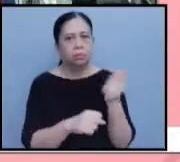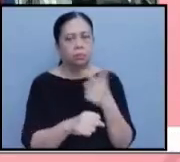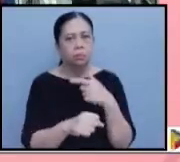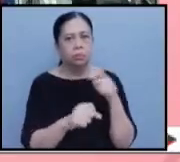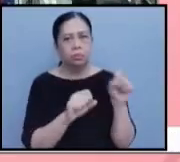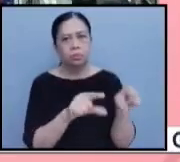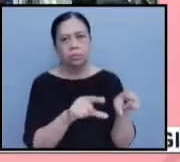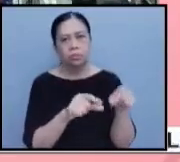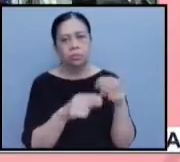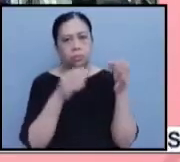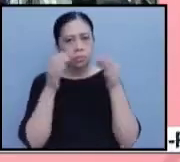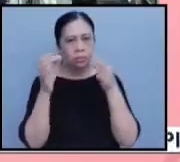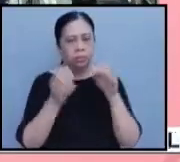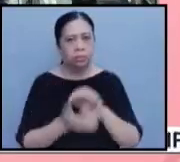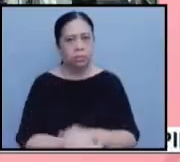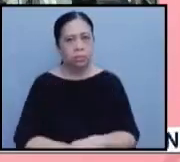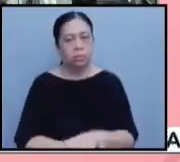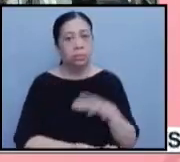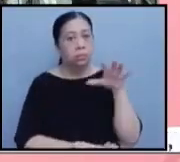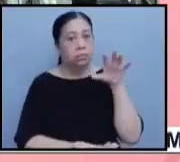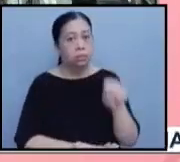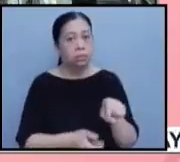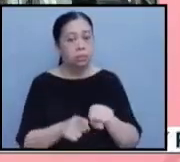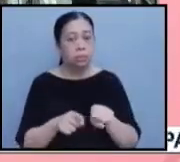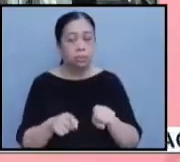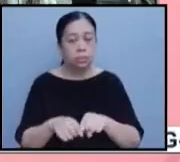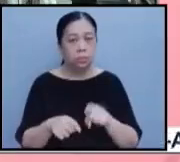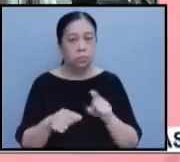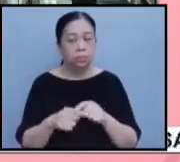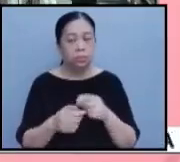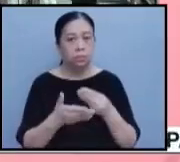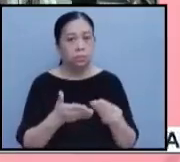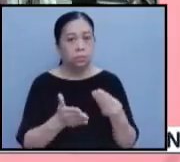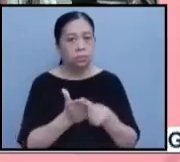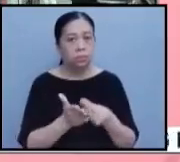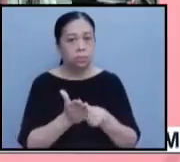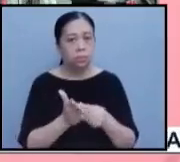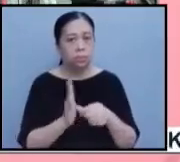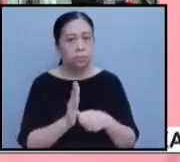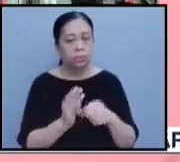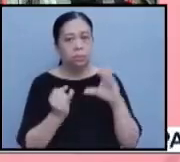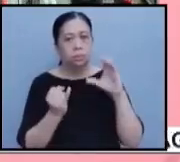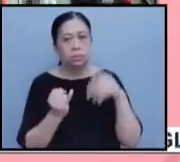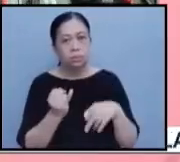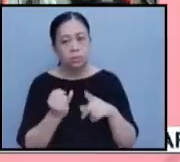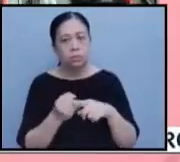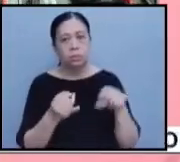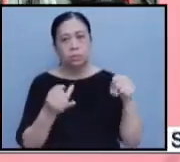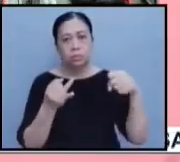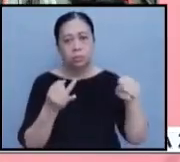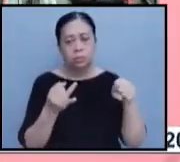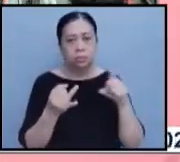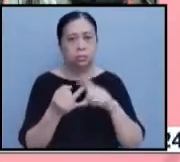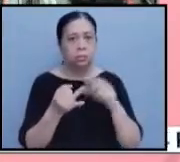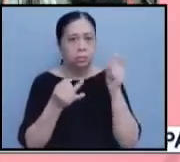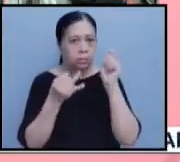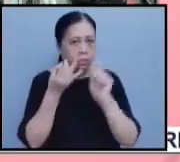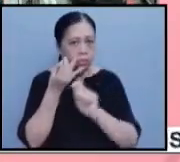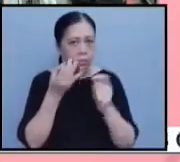droga. Nakumpiska rin sa mga sospek ang buybus money, cellphone, motorsiklo at mga drug